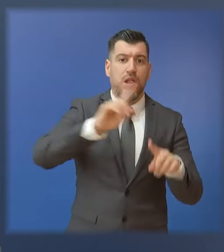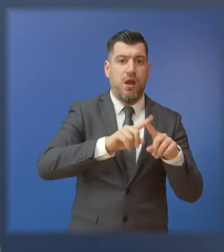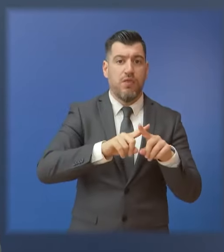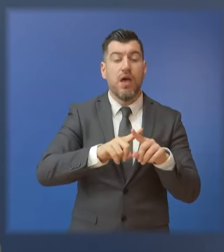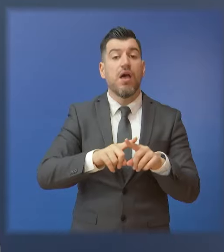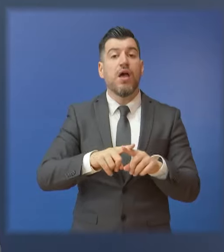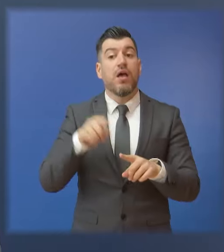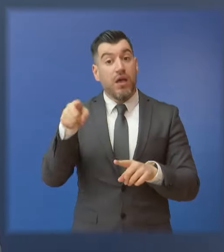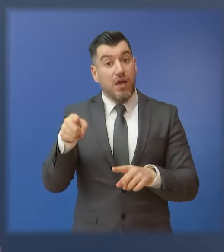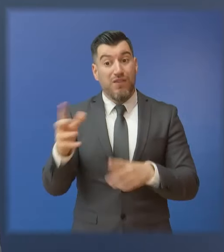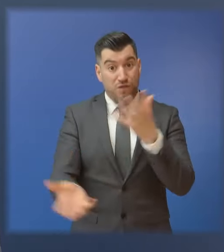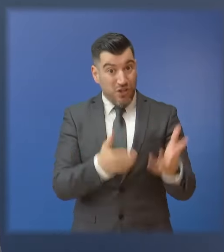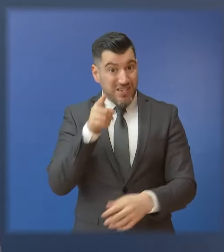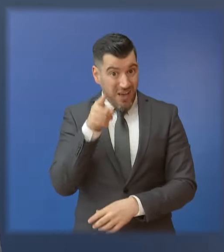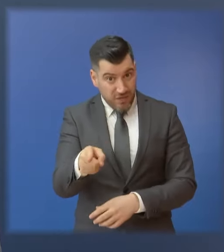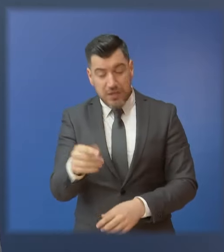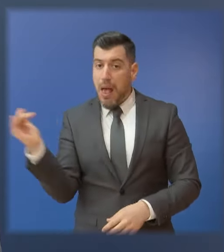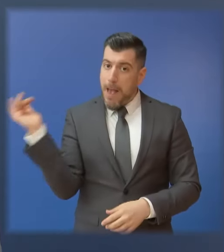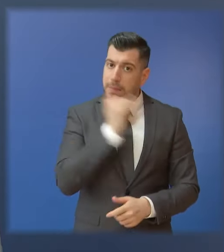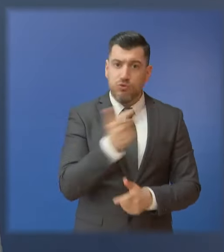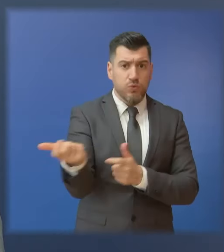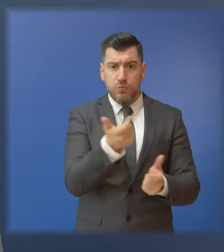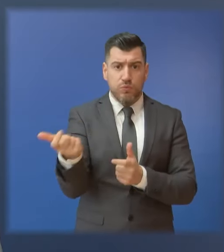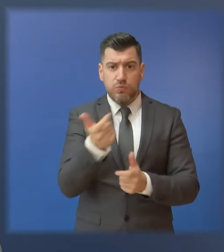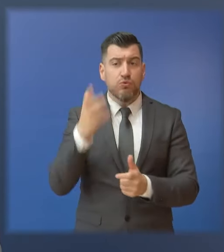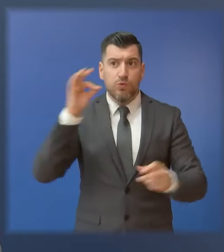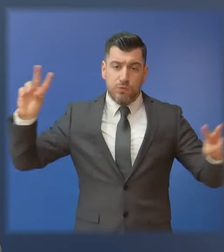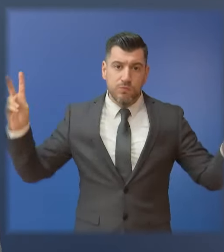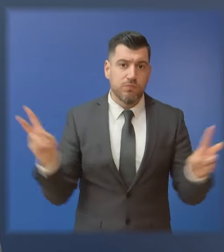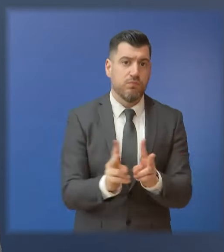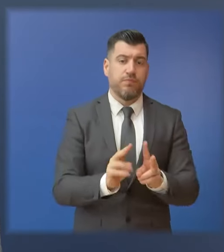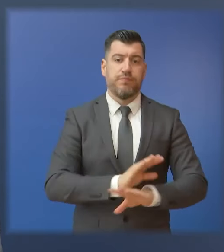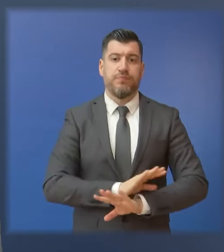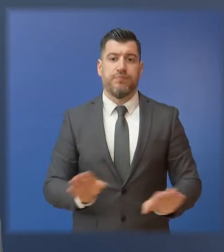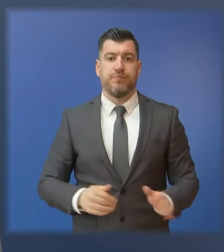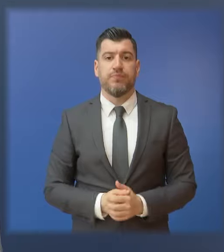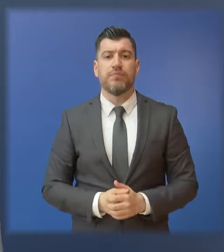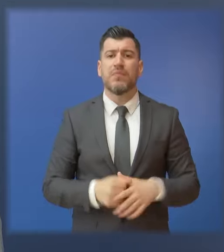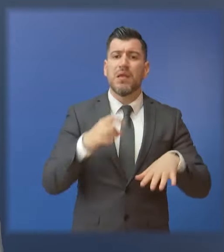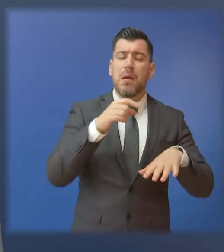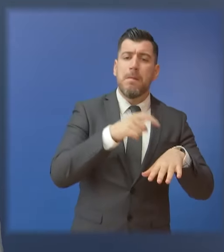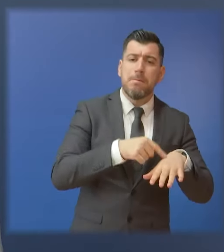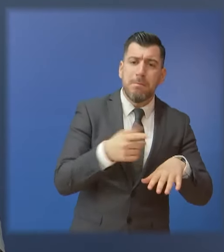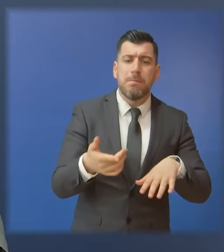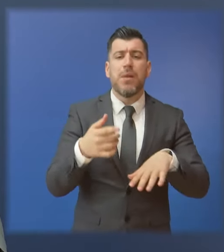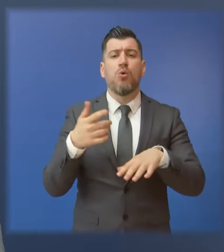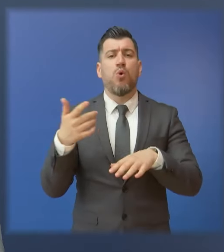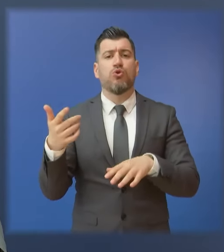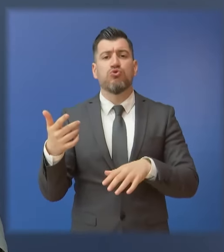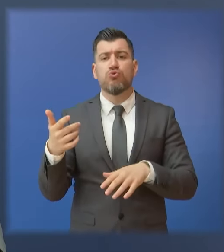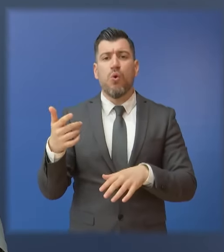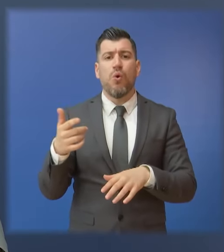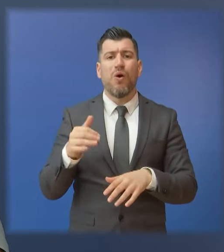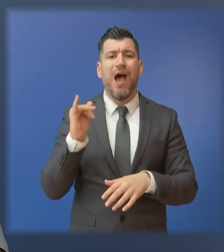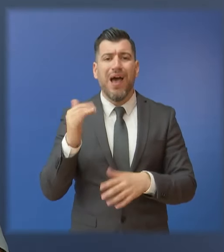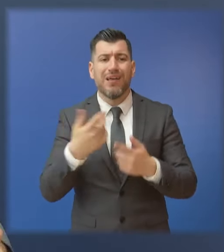αντιμετωπίζονται σε πρώτο χρόνο από τις δυνάμεις της πολιτικής προστασίας οι περιοχές της αχαΐας της ηλίας και της αργολίδας δοκιμάστηκαν από